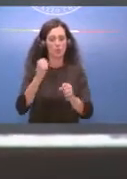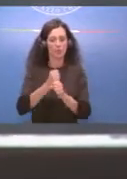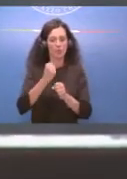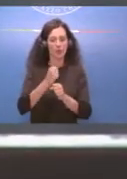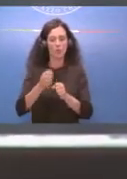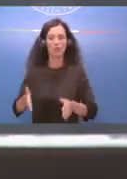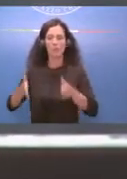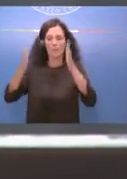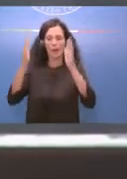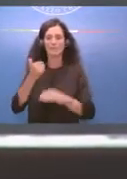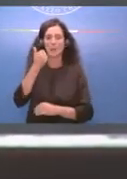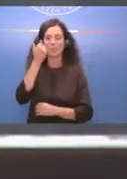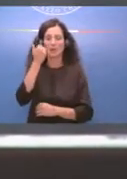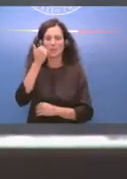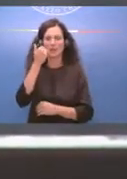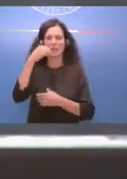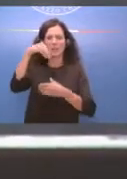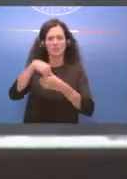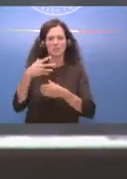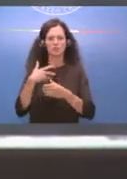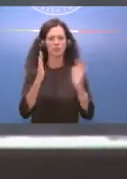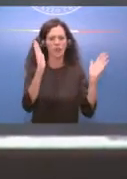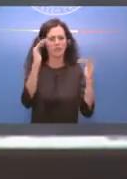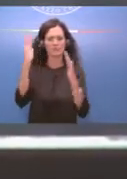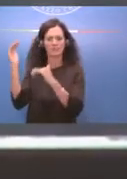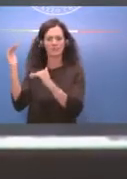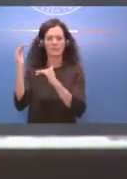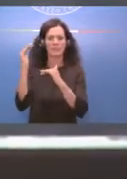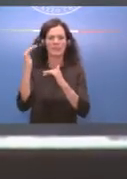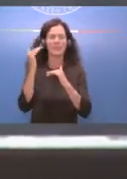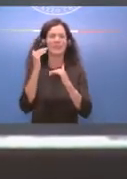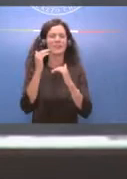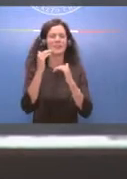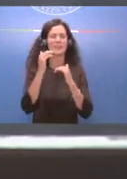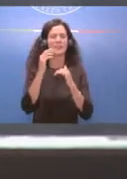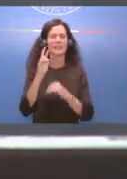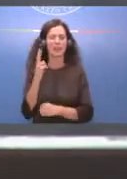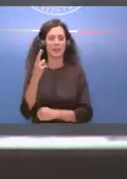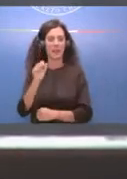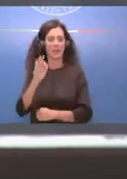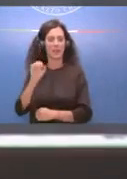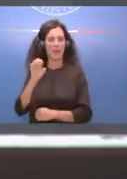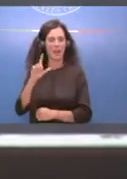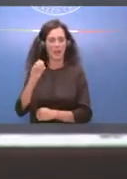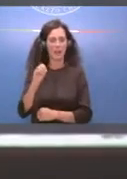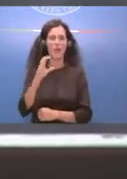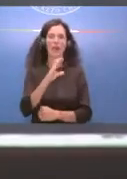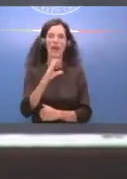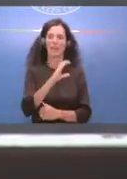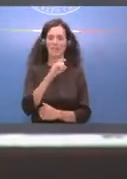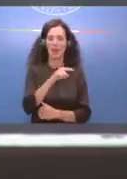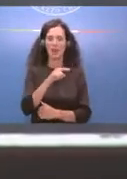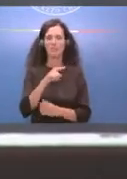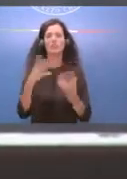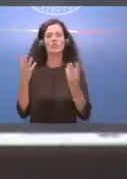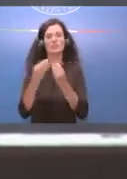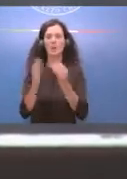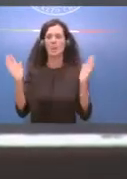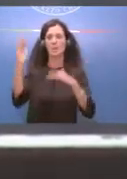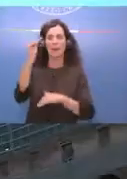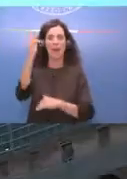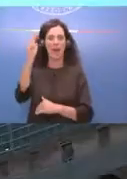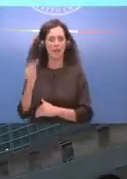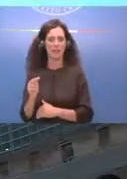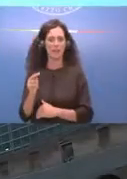capolavori di caravaggio e raffaello e proprio sotto lo splendido fresco di pietro da cortona oggi abbiamo